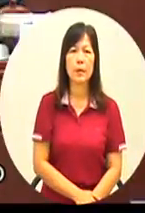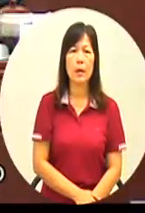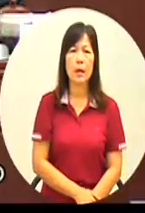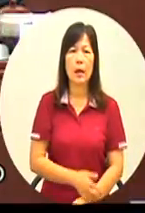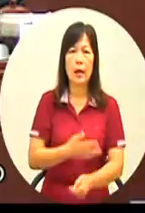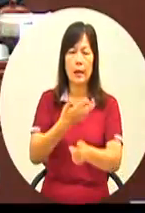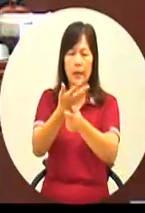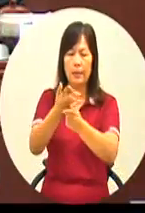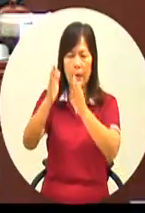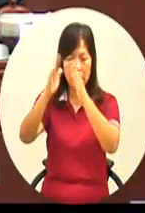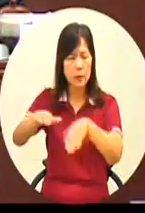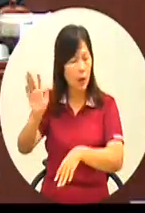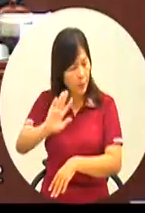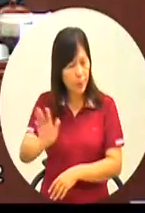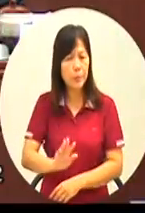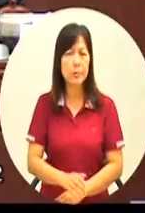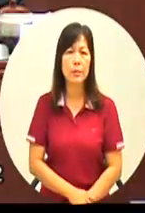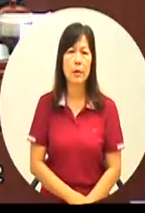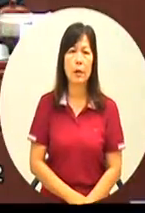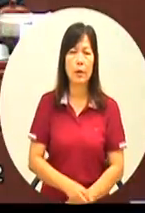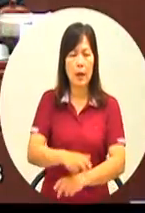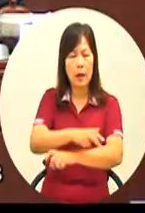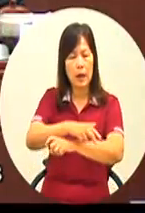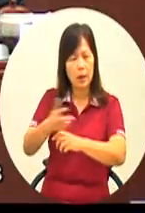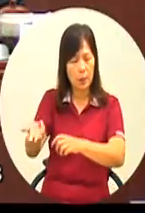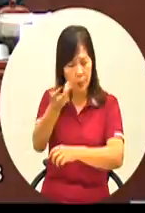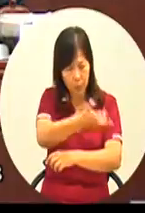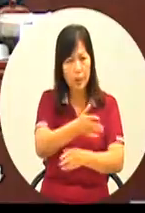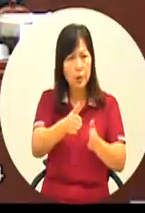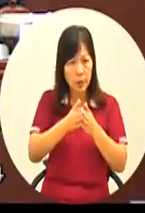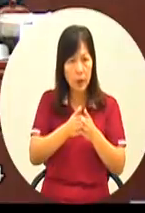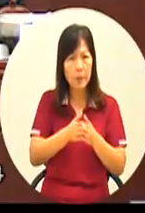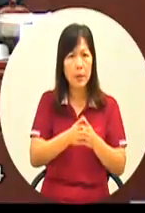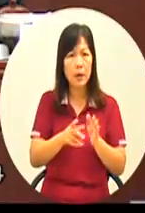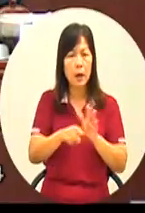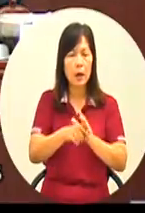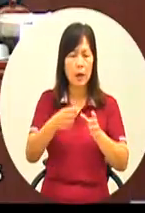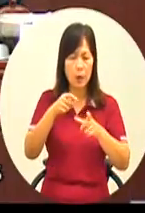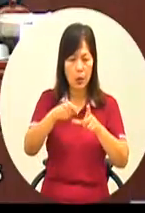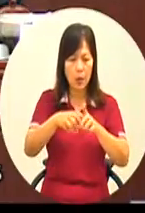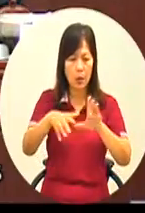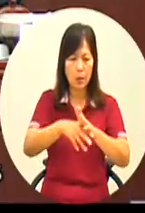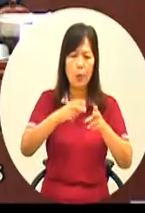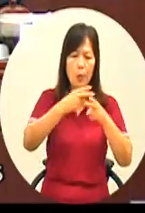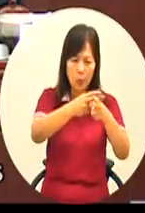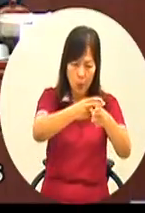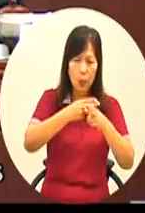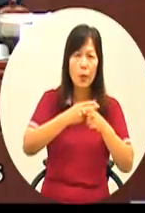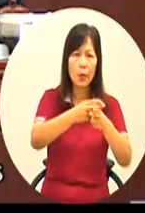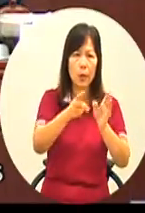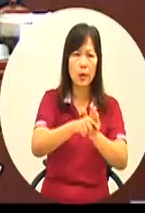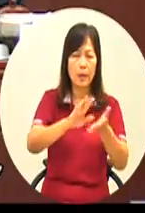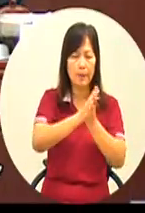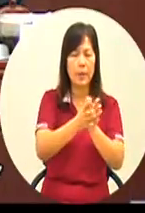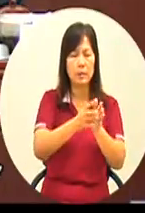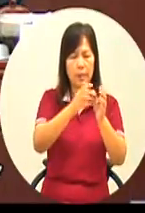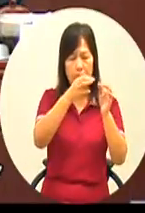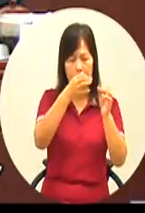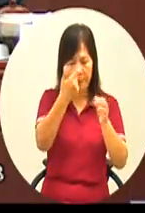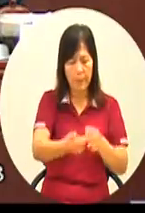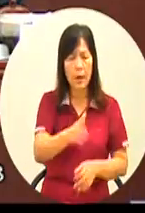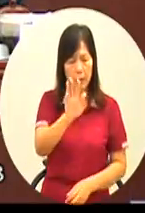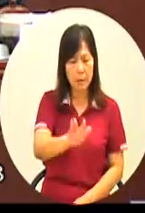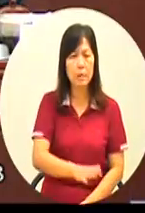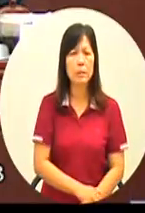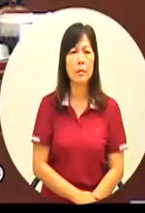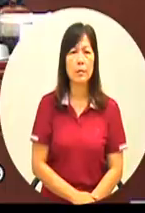免拆，然后能够做这个归还，所以在整个文书往返上面，因为跟中央单位，所以我们有慢了一点。不过也跟议员